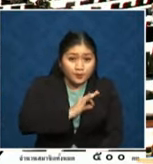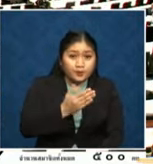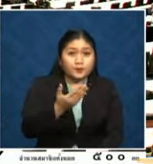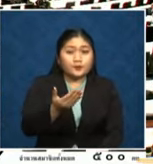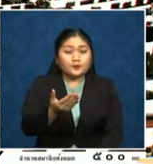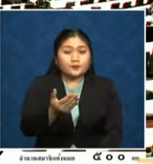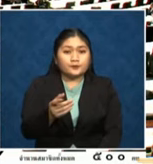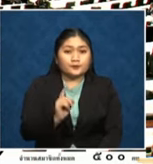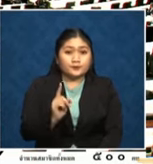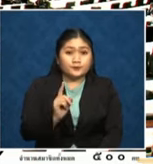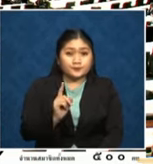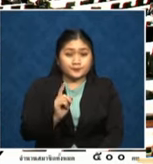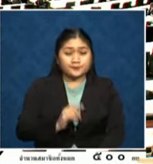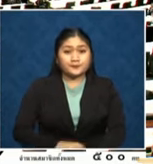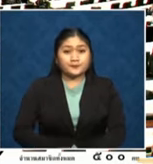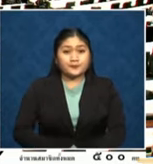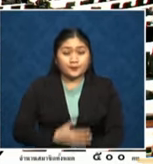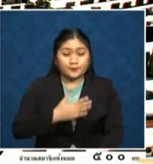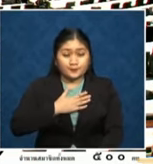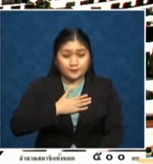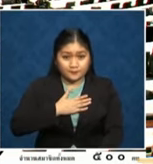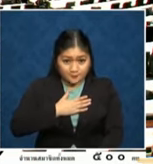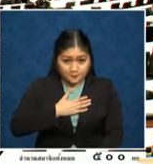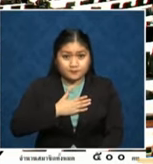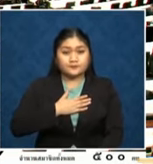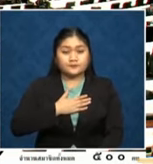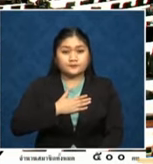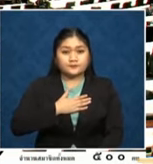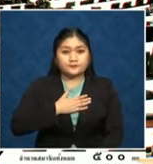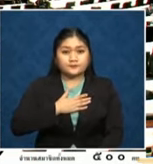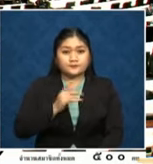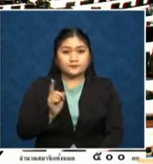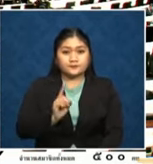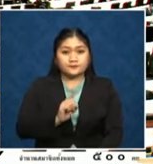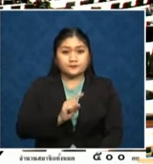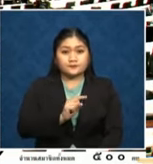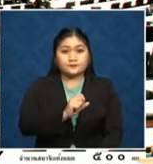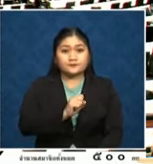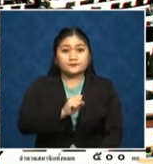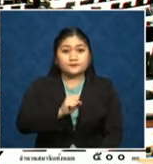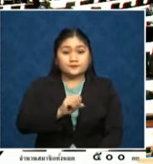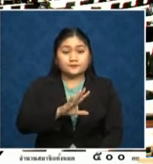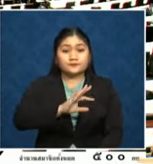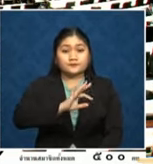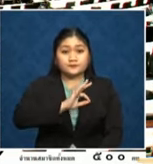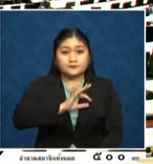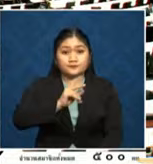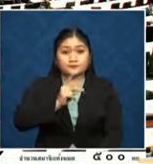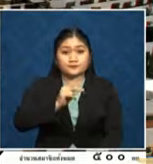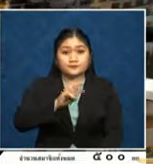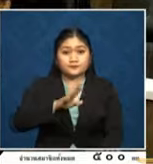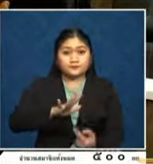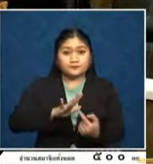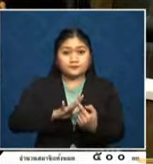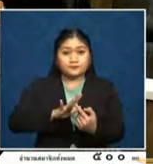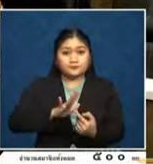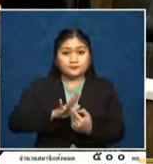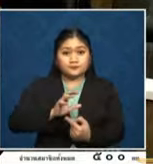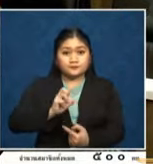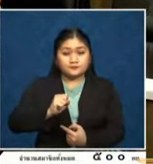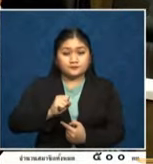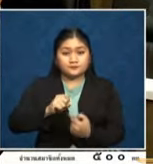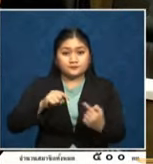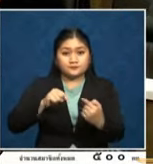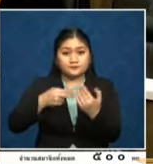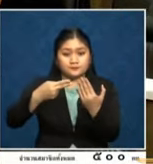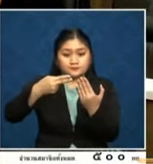ผู้แทนราษฎรผู้ทรงเกียรติที่เคารพรักทุกท่านกับผมกระแสตระกูลพรพงศ์จังหวัดหนองคายพ